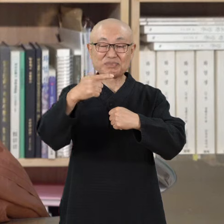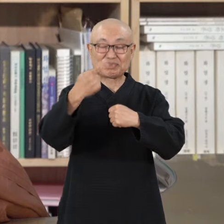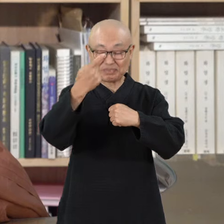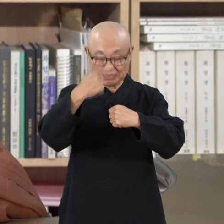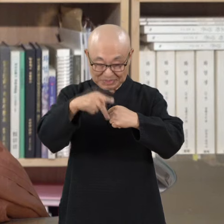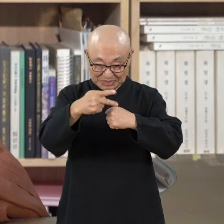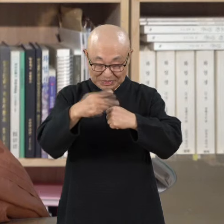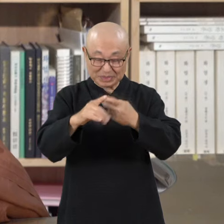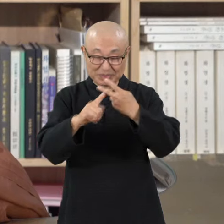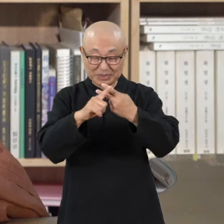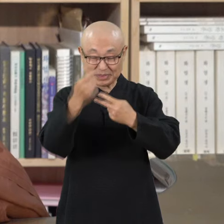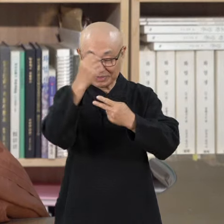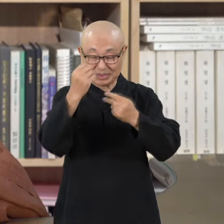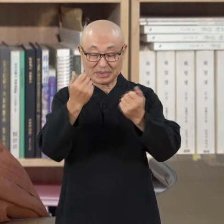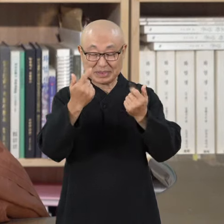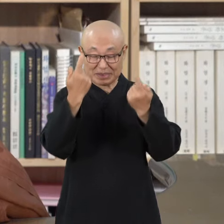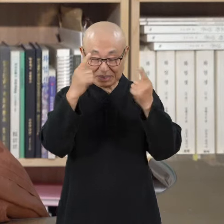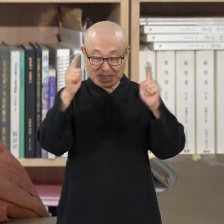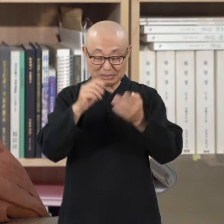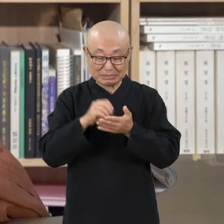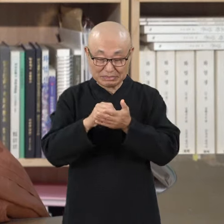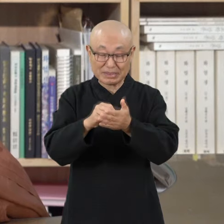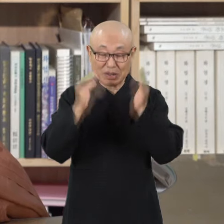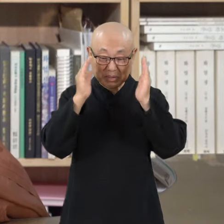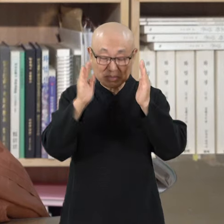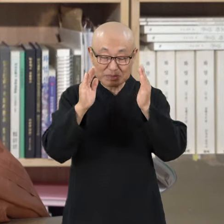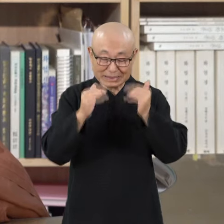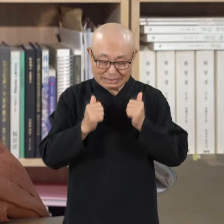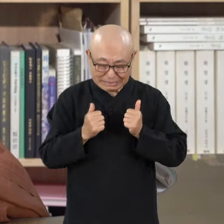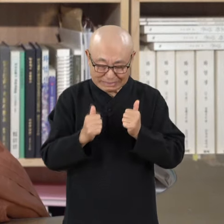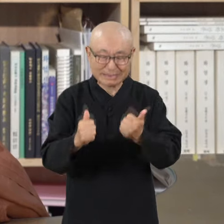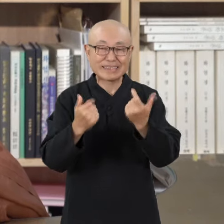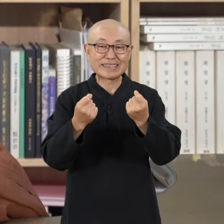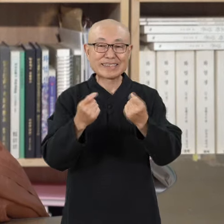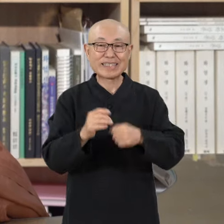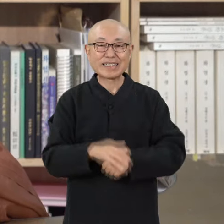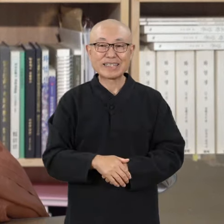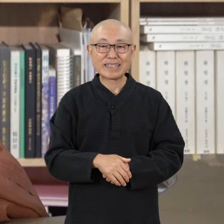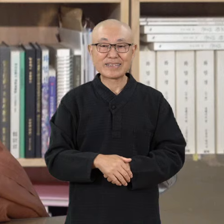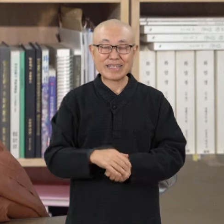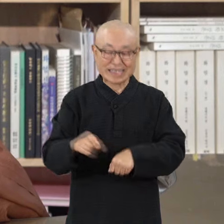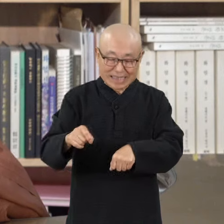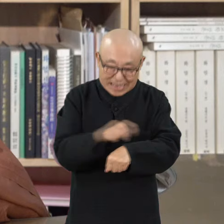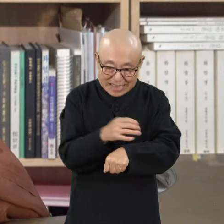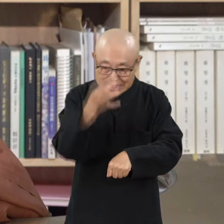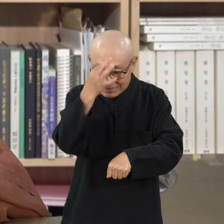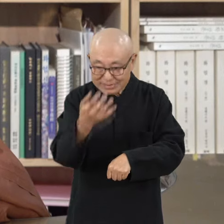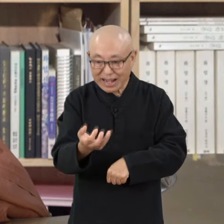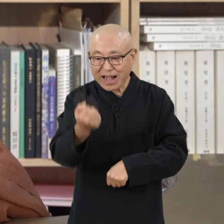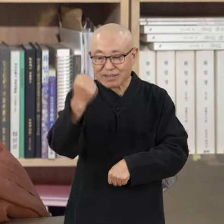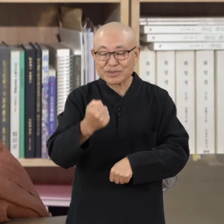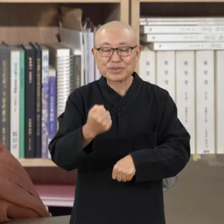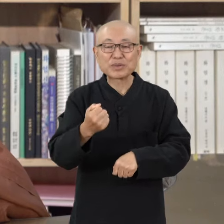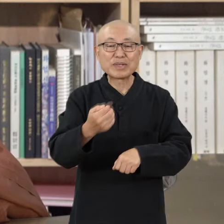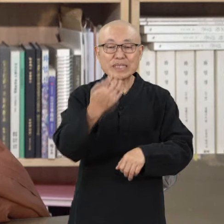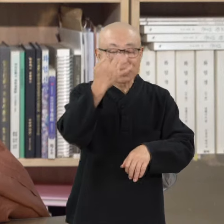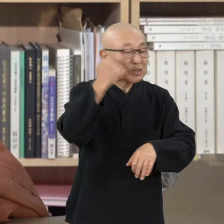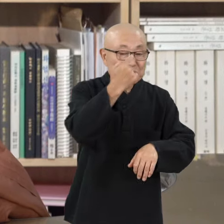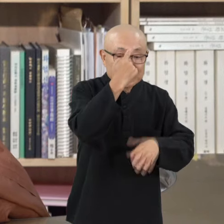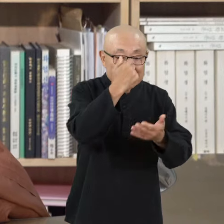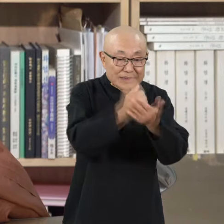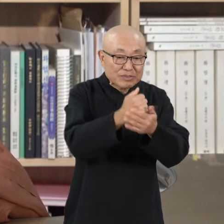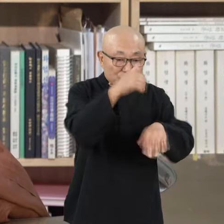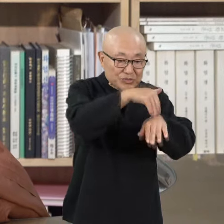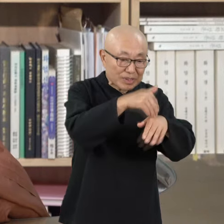공부를 하죠. 그 다음에는 특수한 길로 걸어가서 수행자는 수행자의 길을 가고